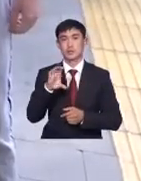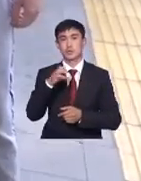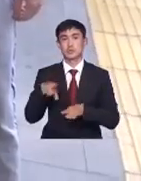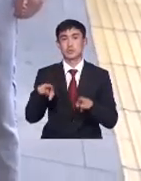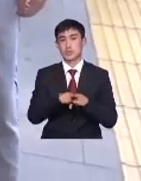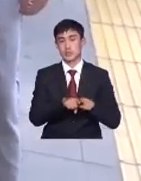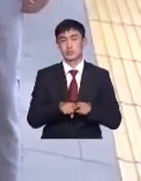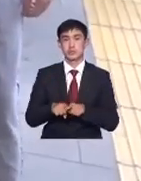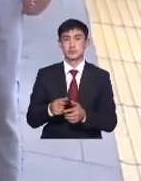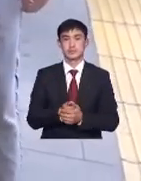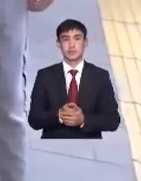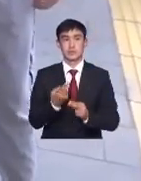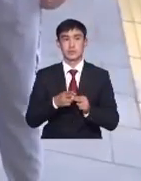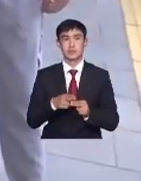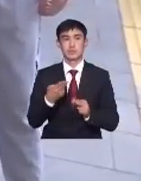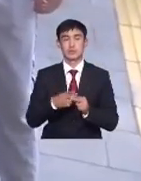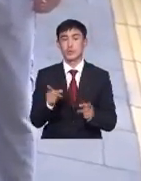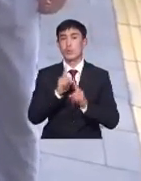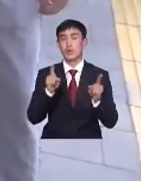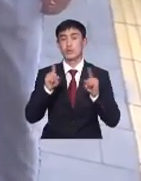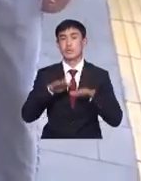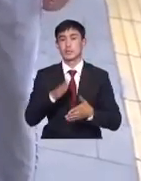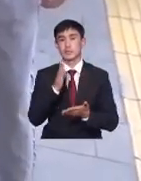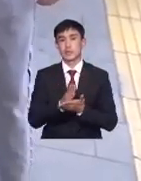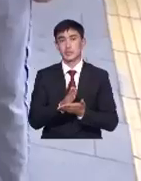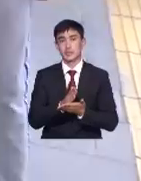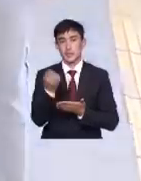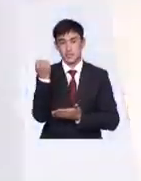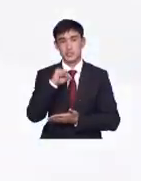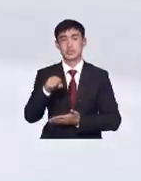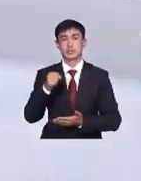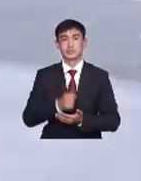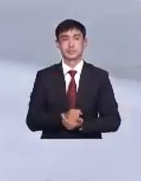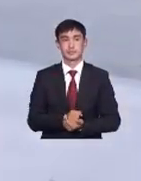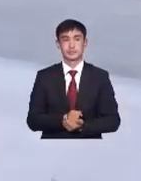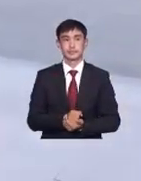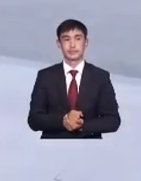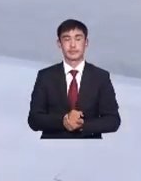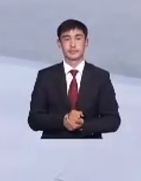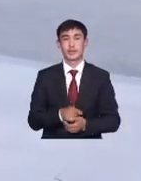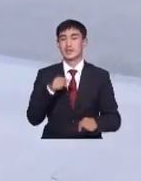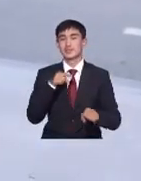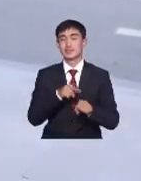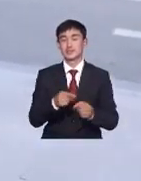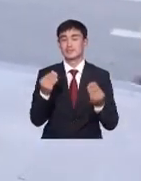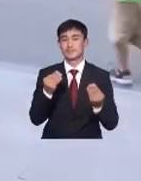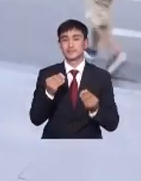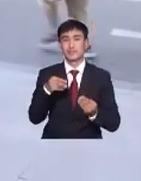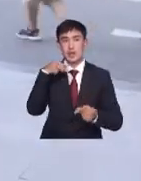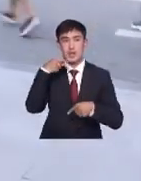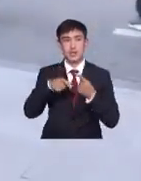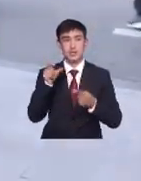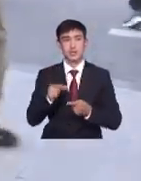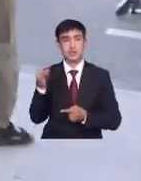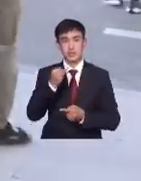жүреді ғой негізі енді. Сондықтан бұның да орны бар, салмағы бар, жеңіс деп ойлаймын. Сезімді айта алмаймын енді, ол аңыз адам енді